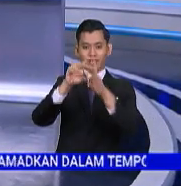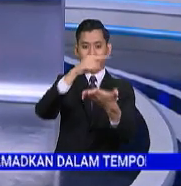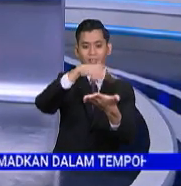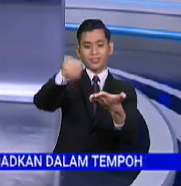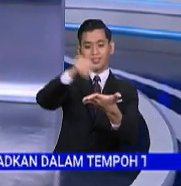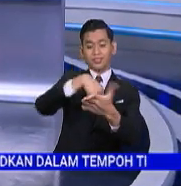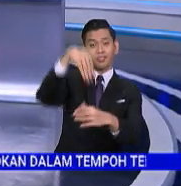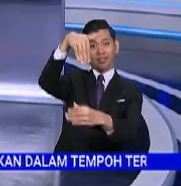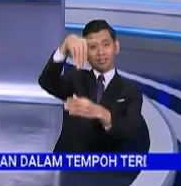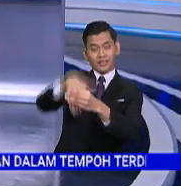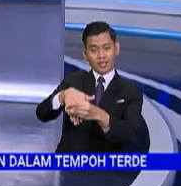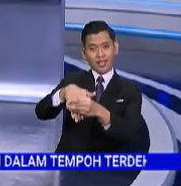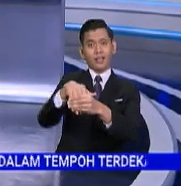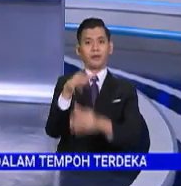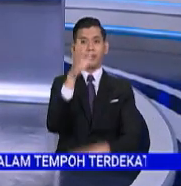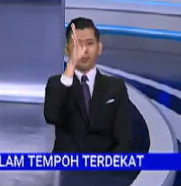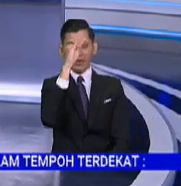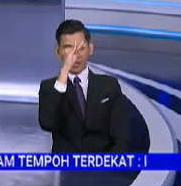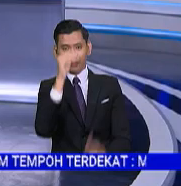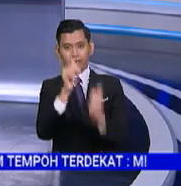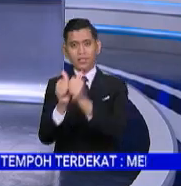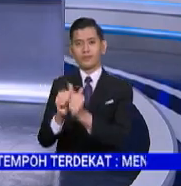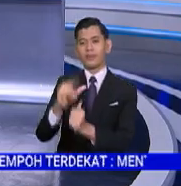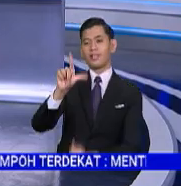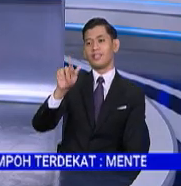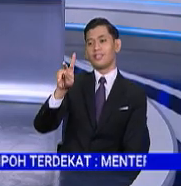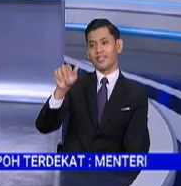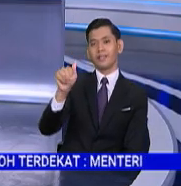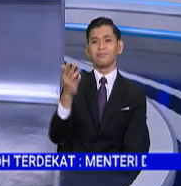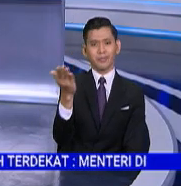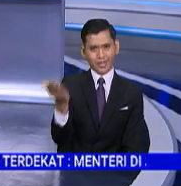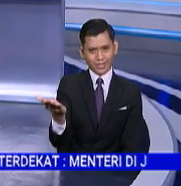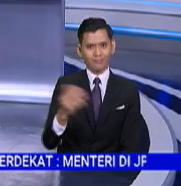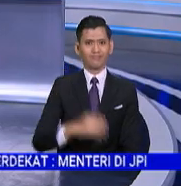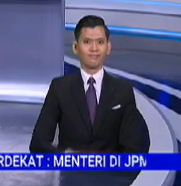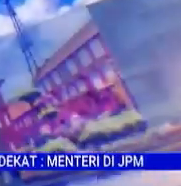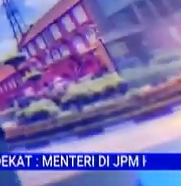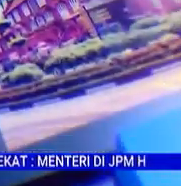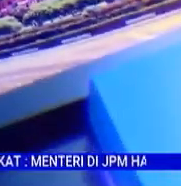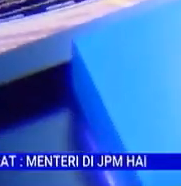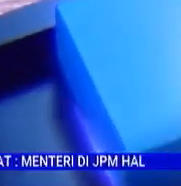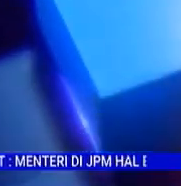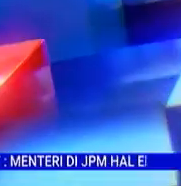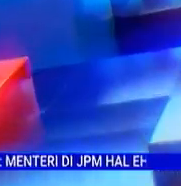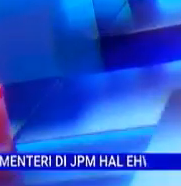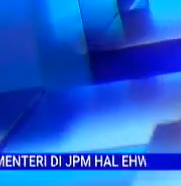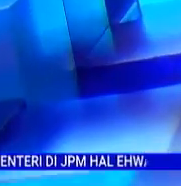Melaka bersama Nur Amalina Abdul Halim. Amalina.